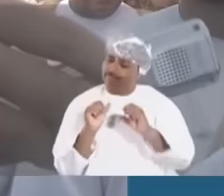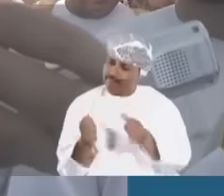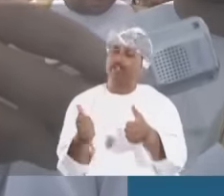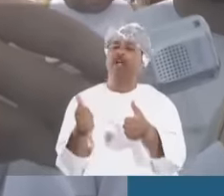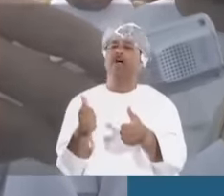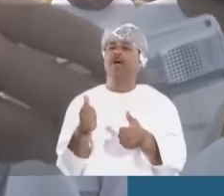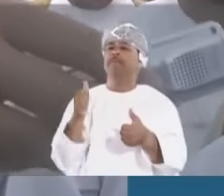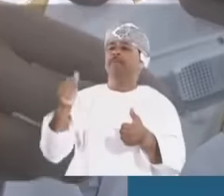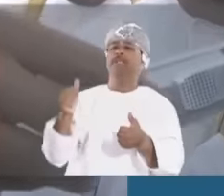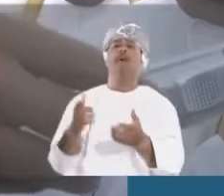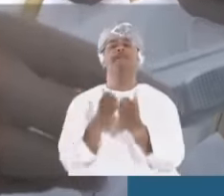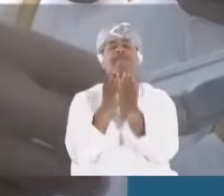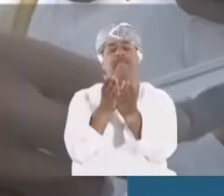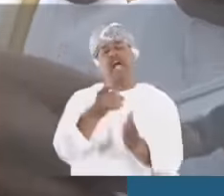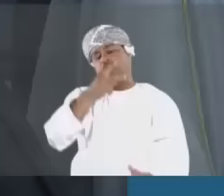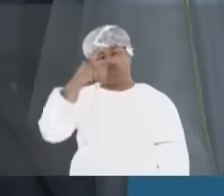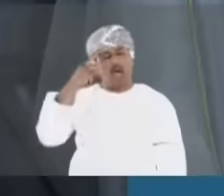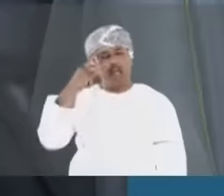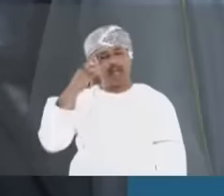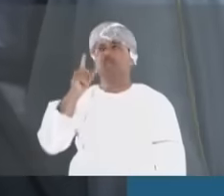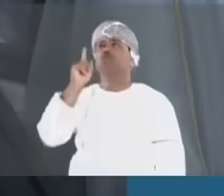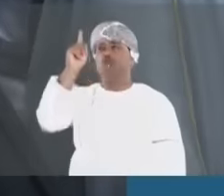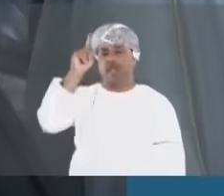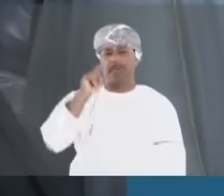عن طريق ميناء صحار إن شاء الله.